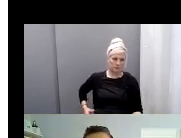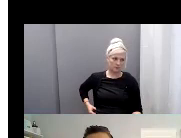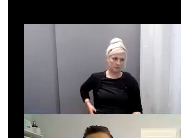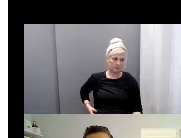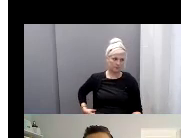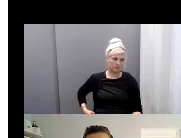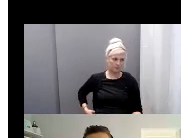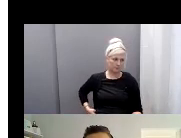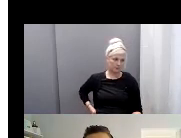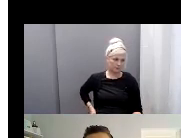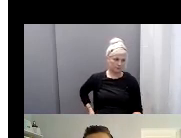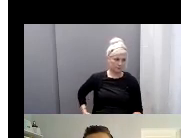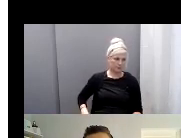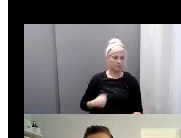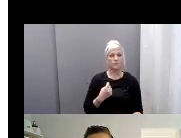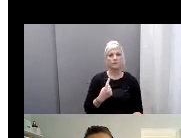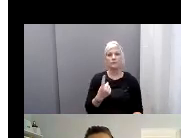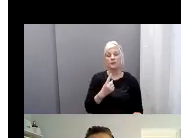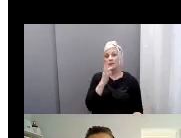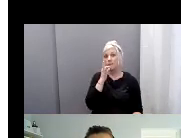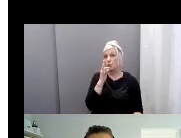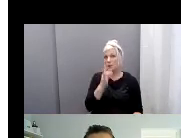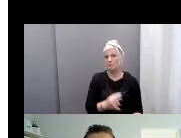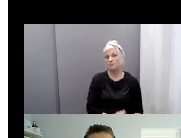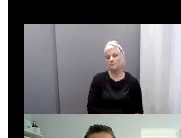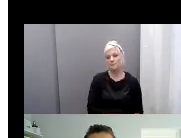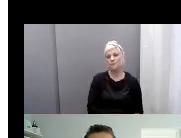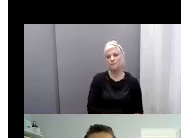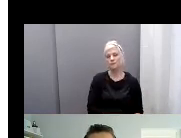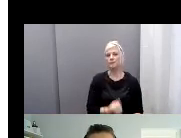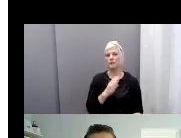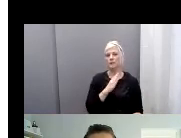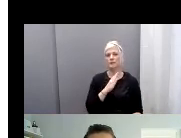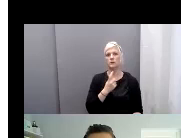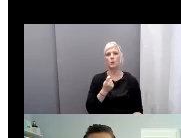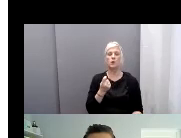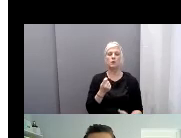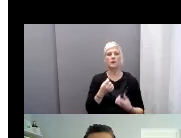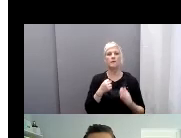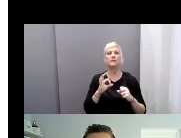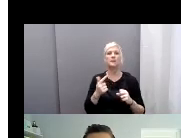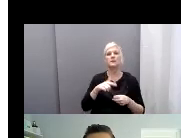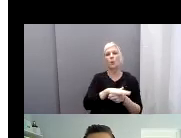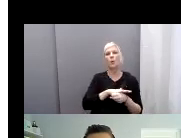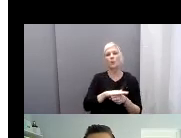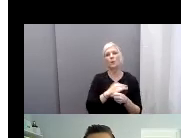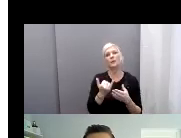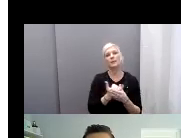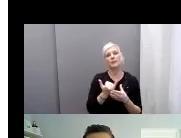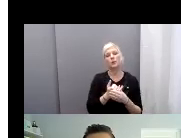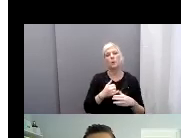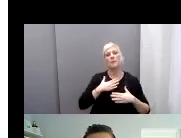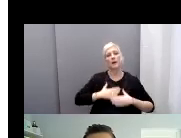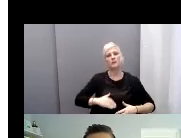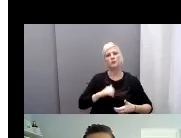Då har vi en till fråga. Finns det några verksamhetsområden inom hälso- och sjukvården som